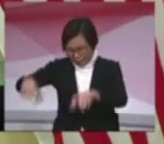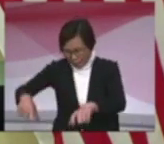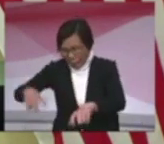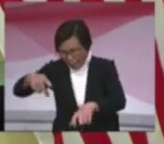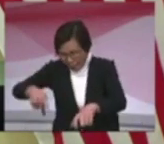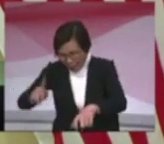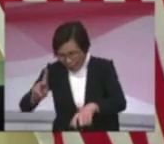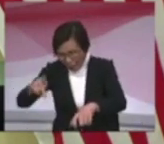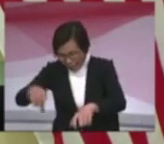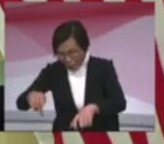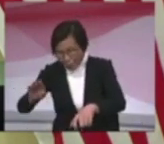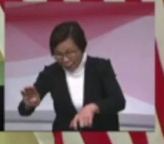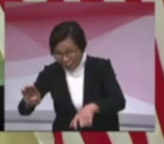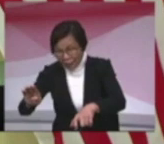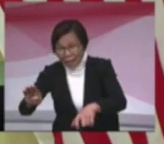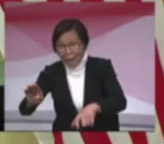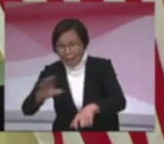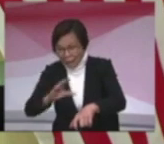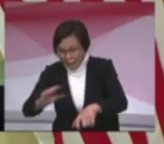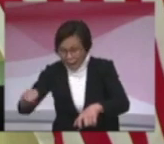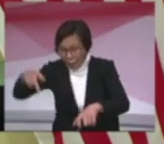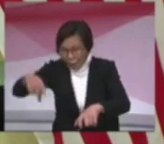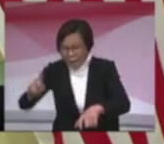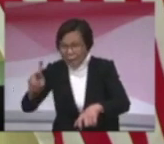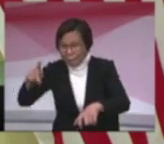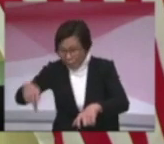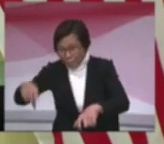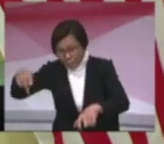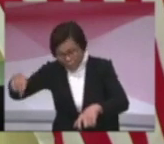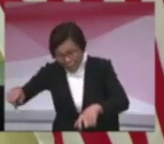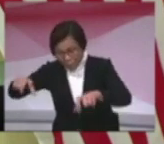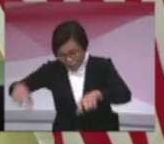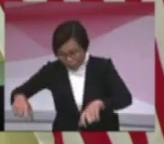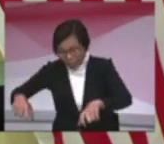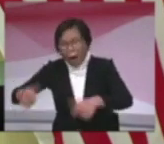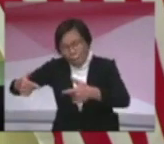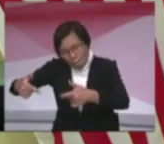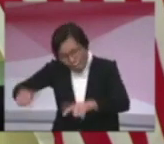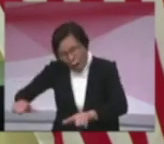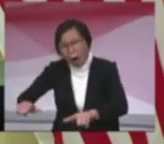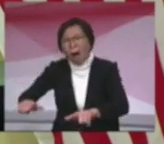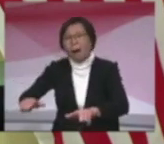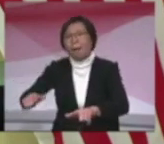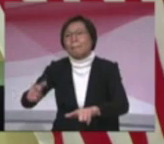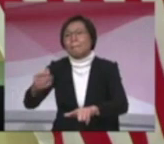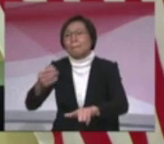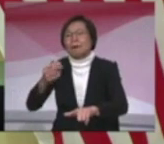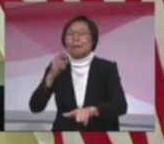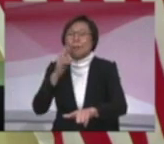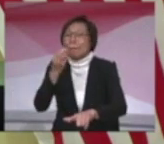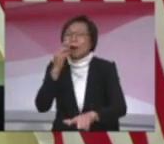PKPB bersyarat dan PKP pemulihan dibenarkan